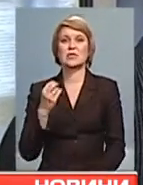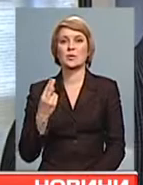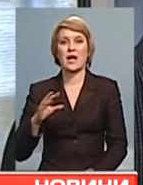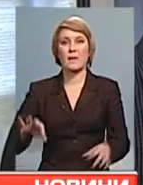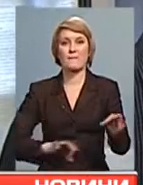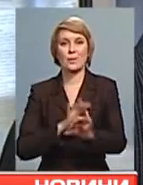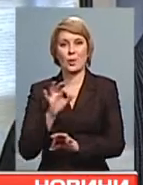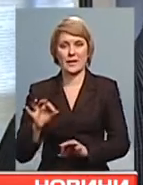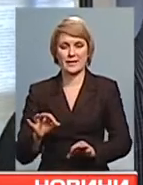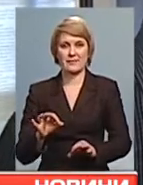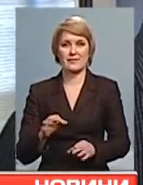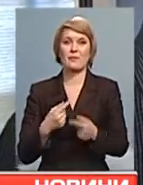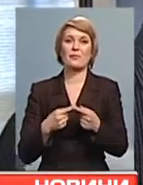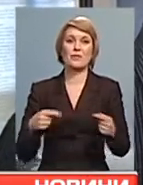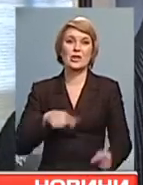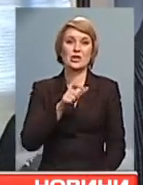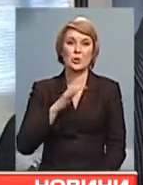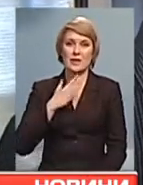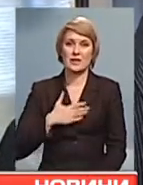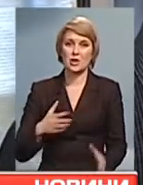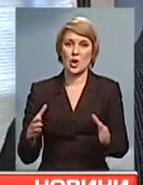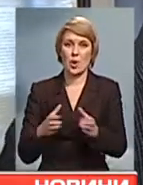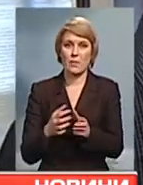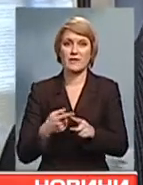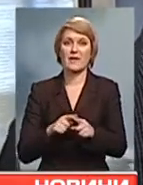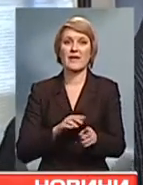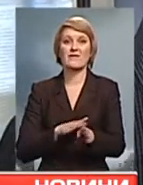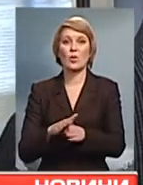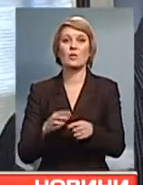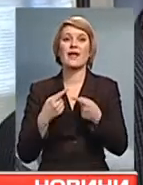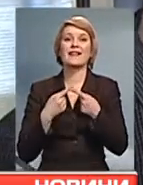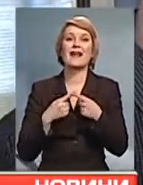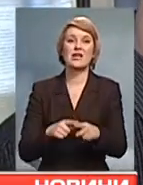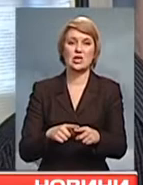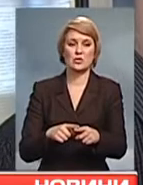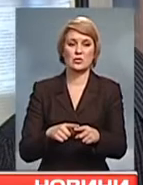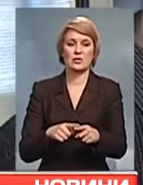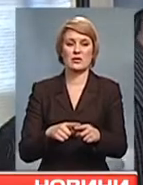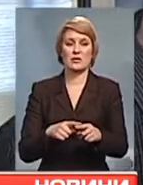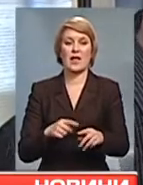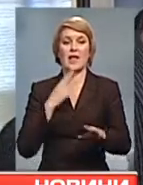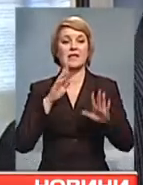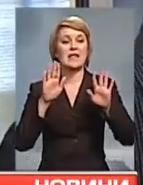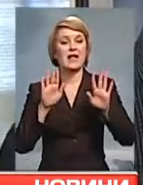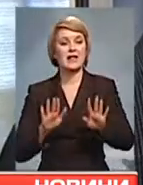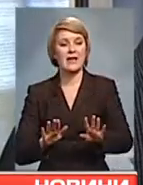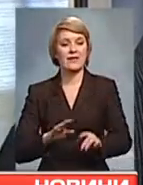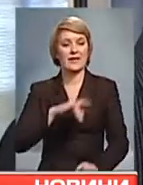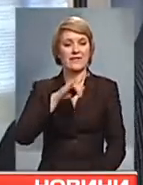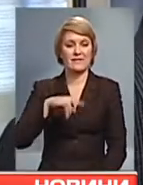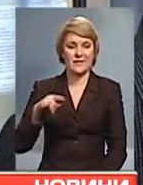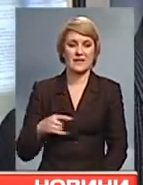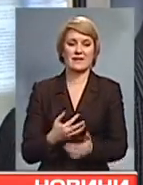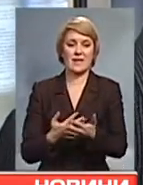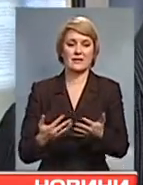А також інші люди з нашої компанії, які виконували таку технічну роль, заклеювали там вікна там і так